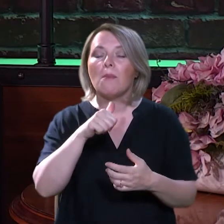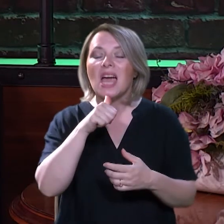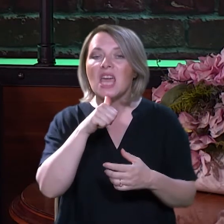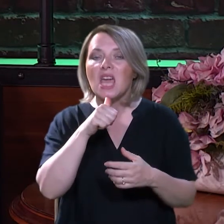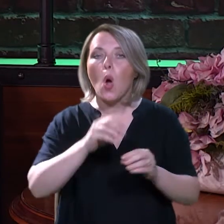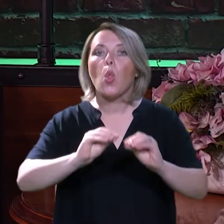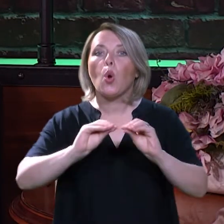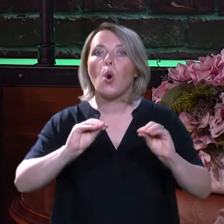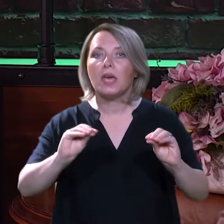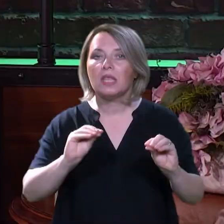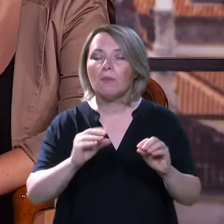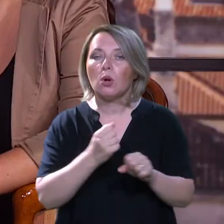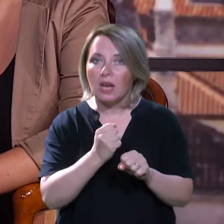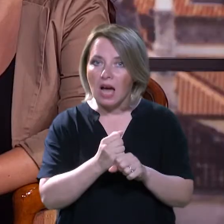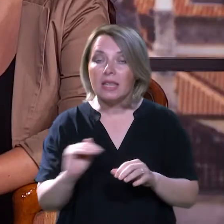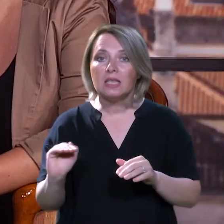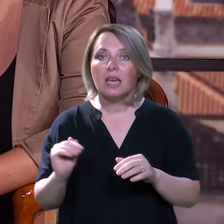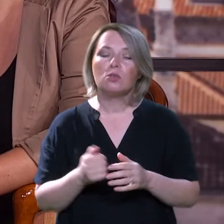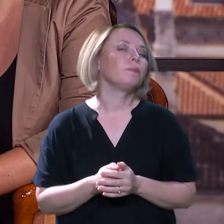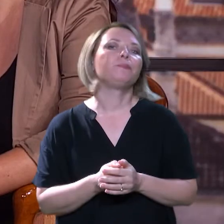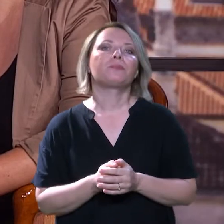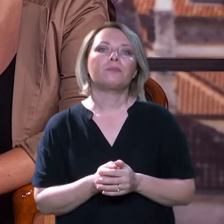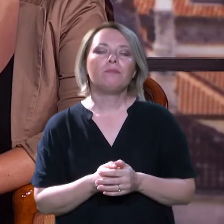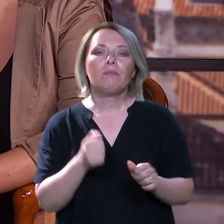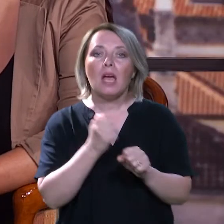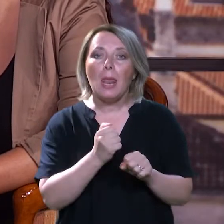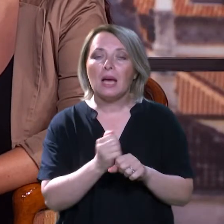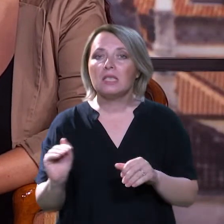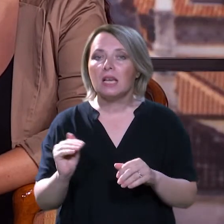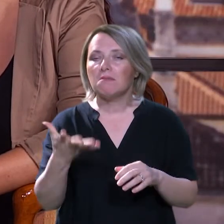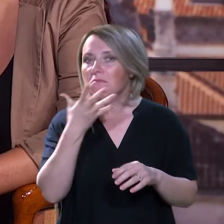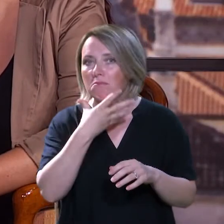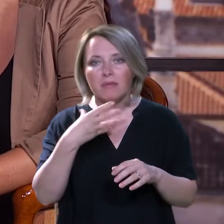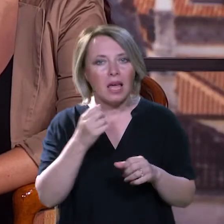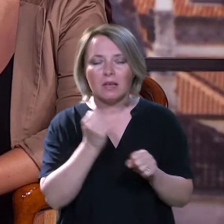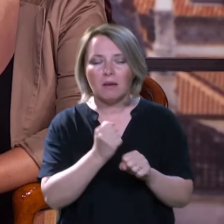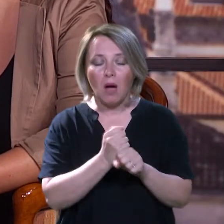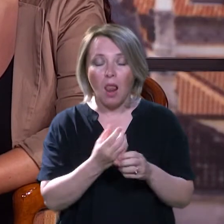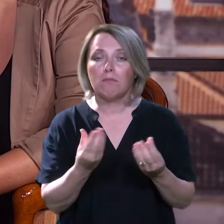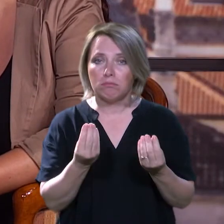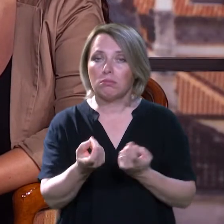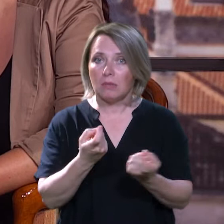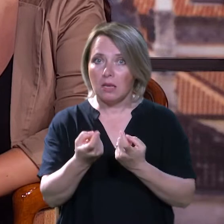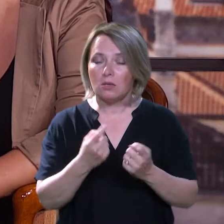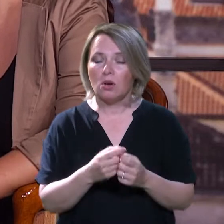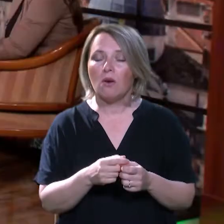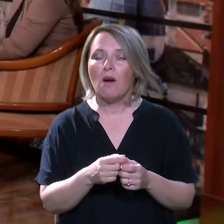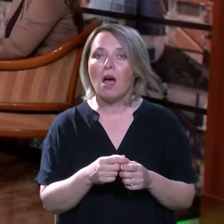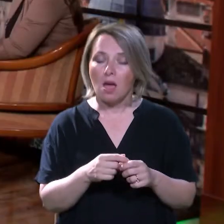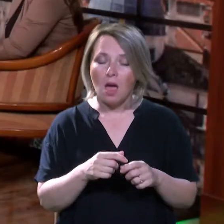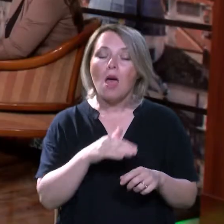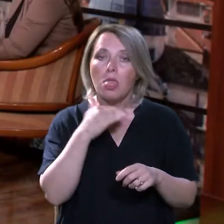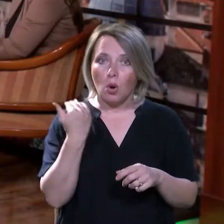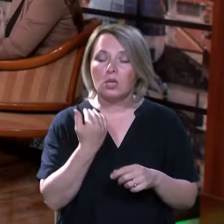rade s djecom. Rad s djecom sigurno je jedan prekrasan posao, ali dosta izazovan, pretpostavljam.